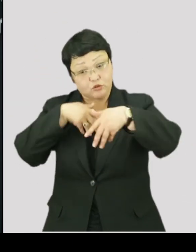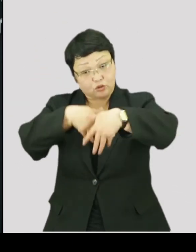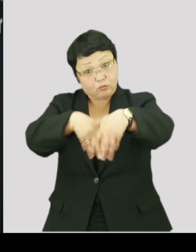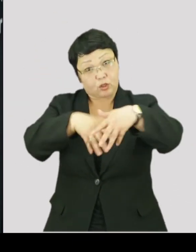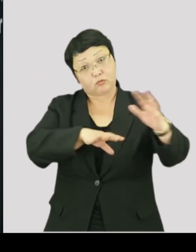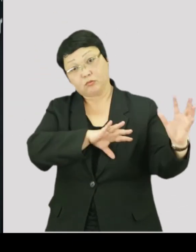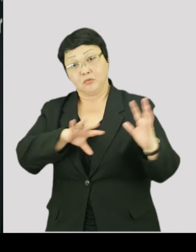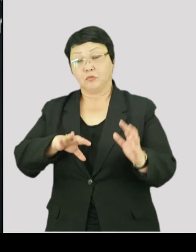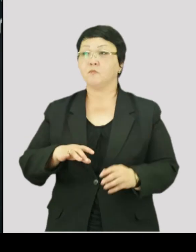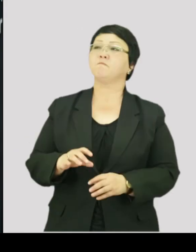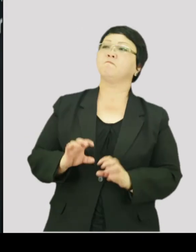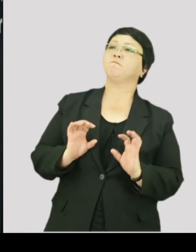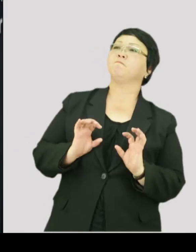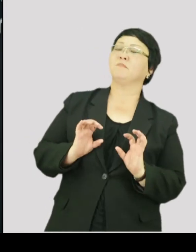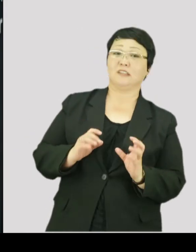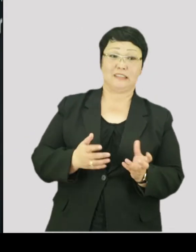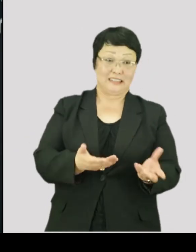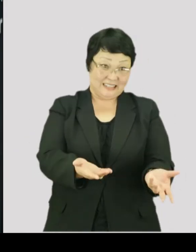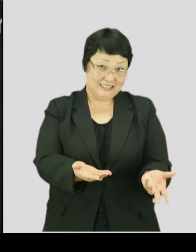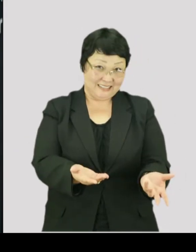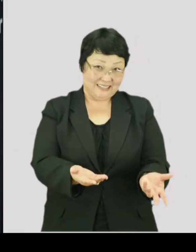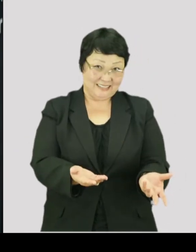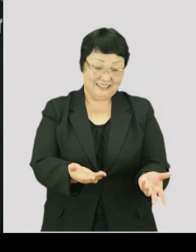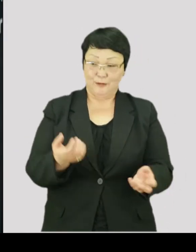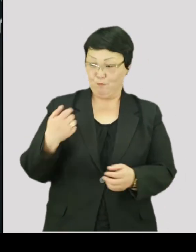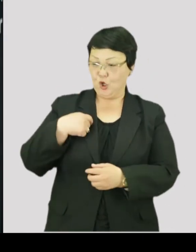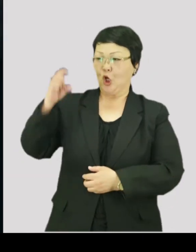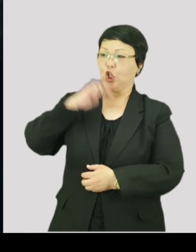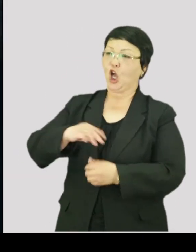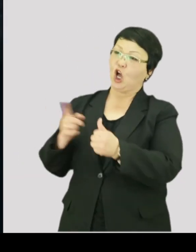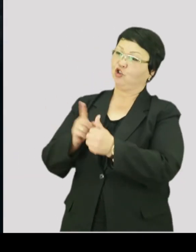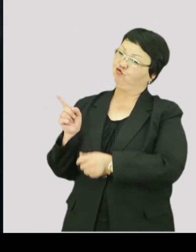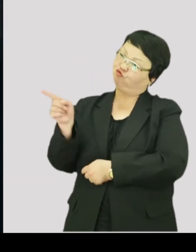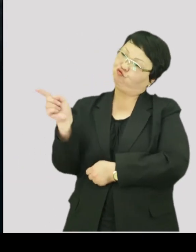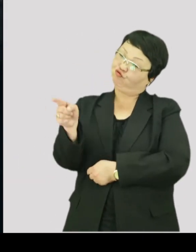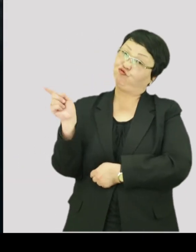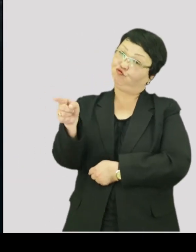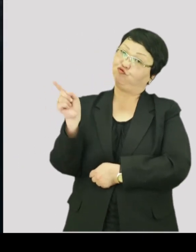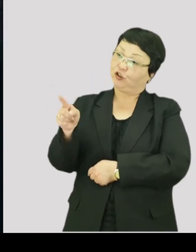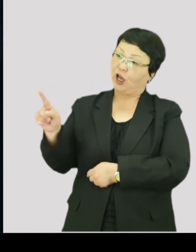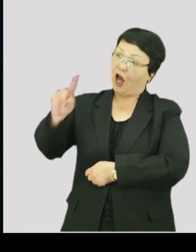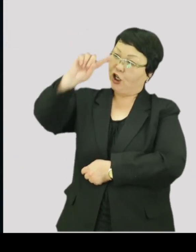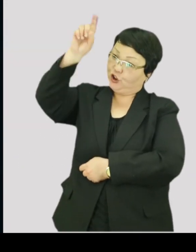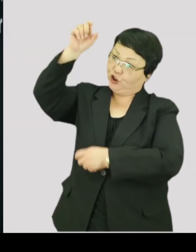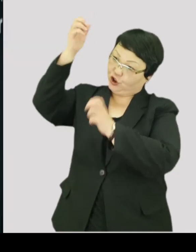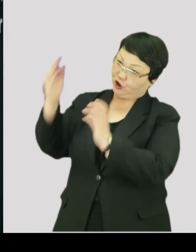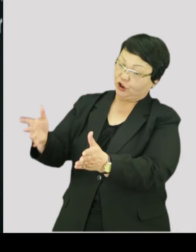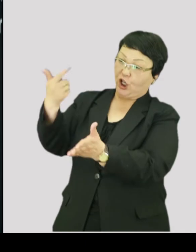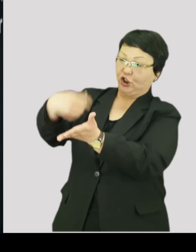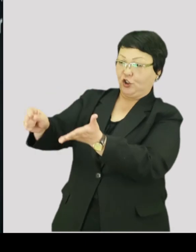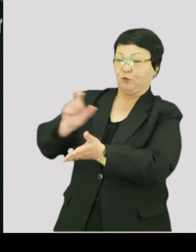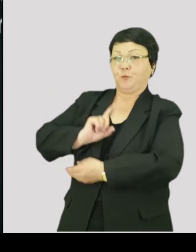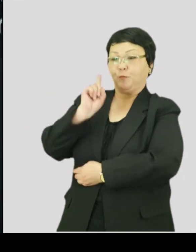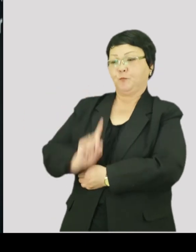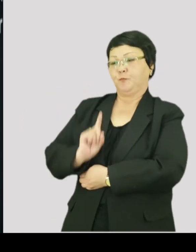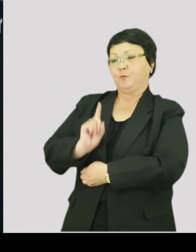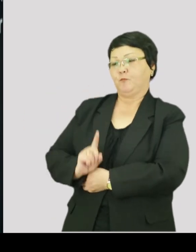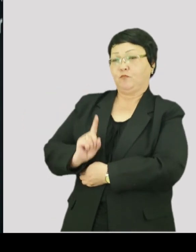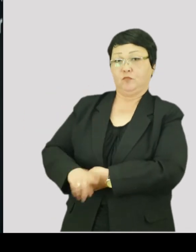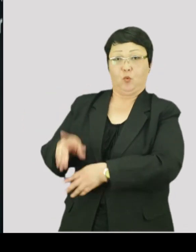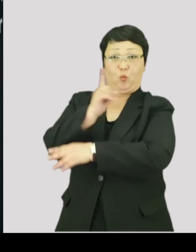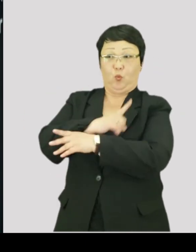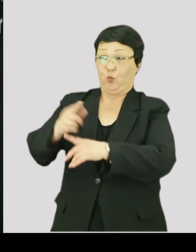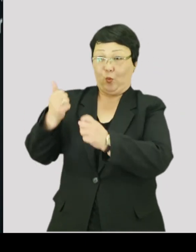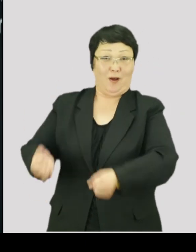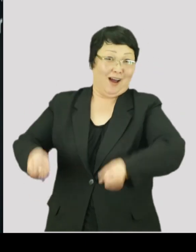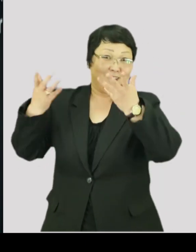дээ. Тэгэхгүйгээр ингээ хин нэгэн ирээд хин нэгэн тэнд миний очиос өмнөөс жагсаад хин нэгэн гар үсгэж зураад хин нэгэн шийдчихсэгээ суугаад байвал үр дүн